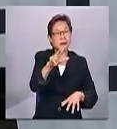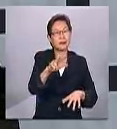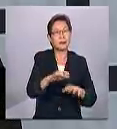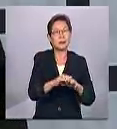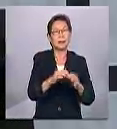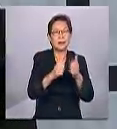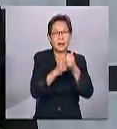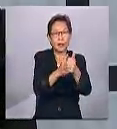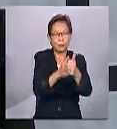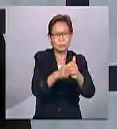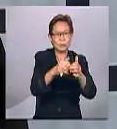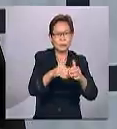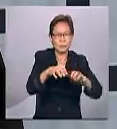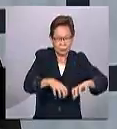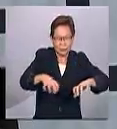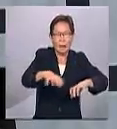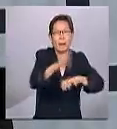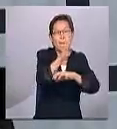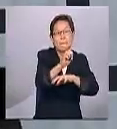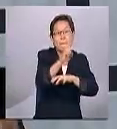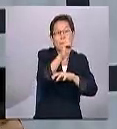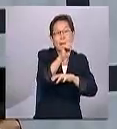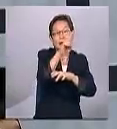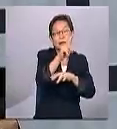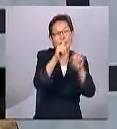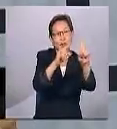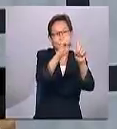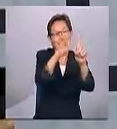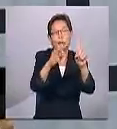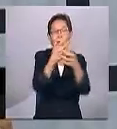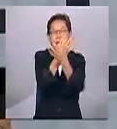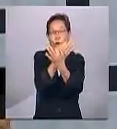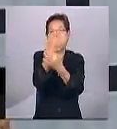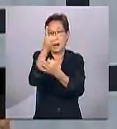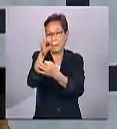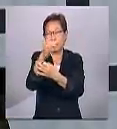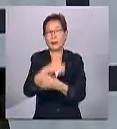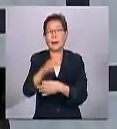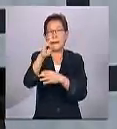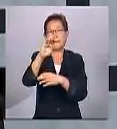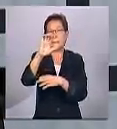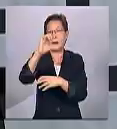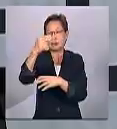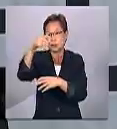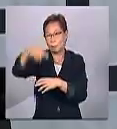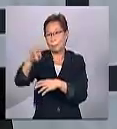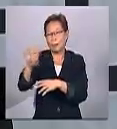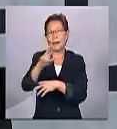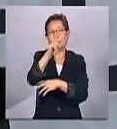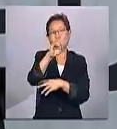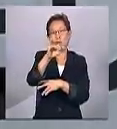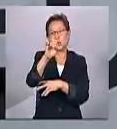ikut mukim, Ulu Benut 109 kes, Keluang 18, Macap 4 dan Nyo